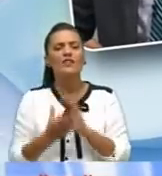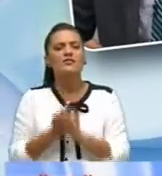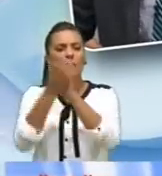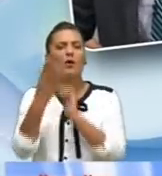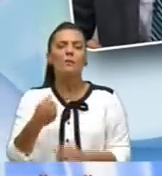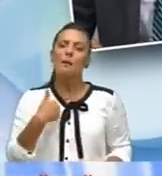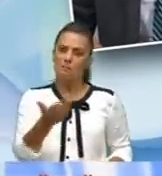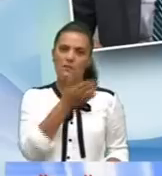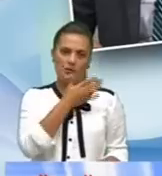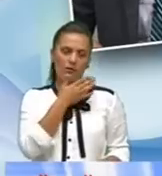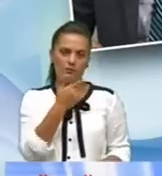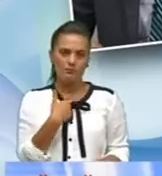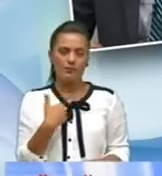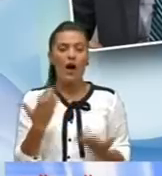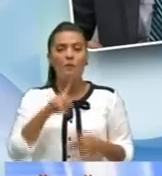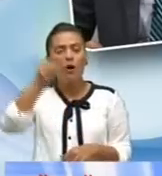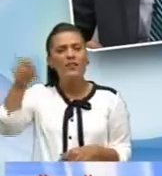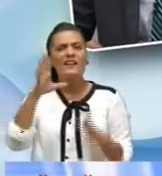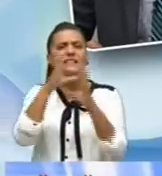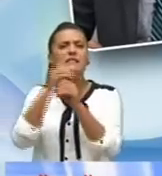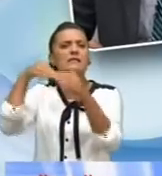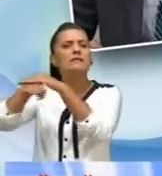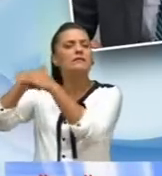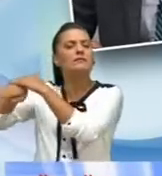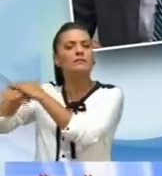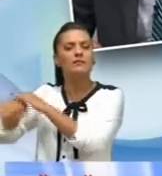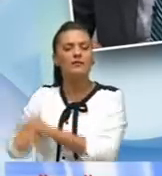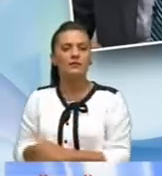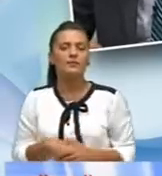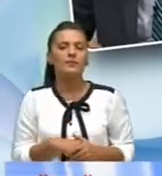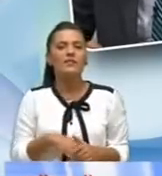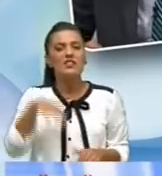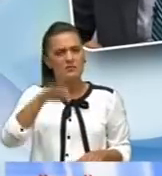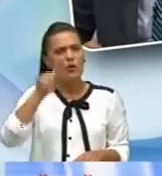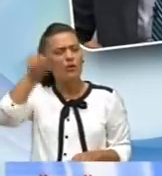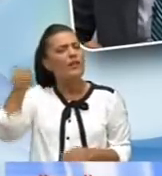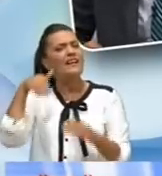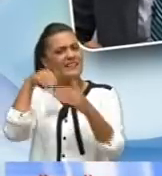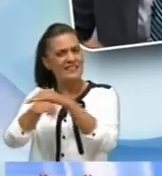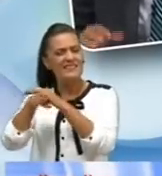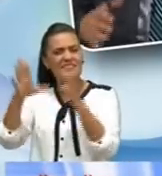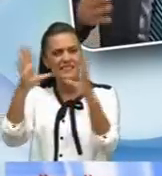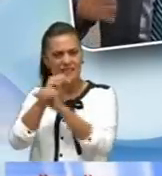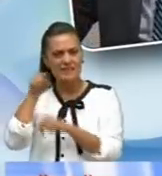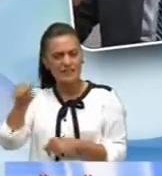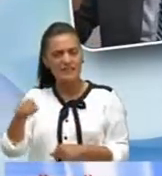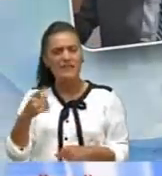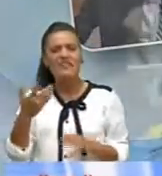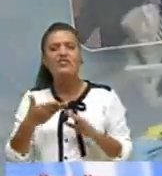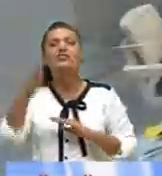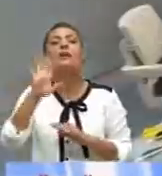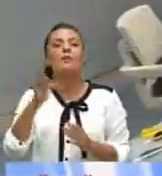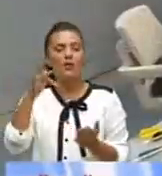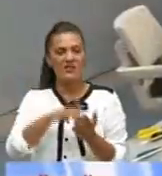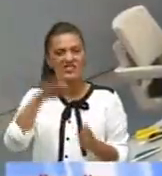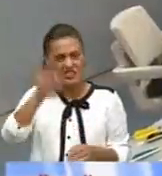şampiyonları olduğunu ben biliyorum. Ama onlar gizliler. Pardon. Hı hı. Şu anda onlar gizliler, çıkamıyorlar